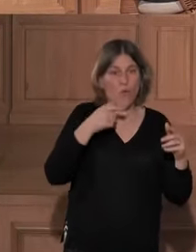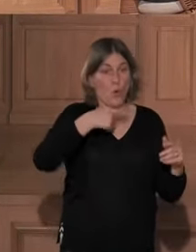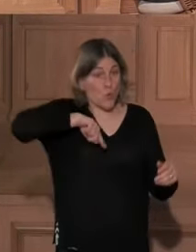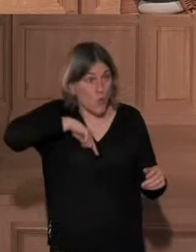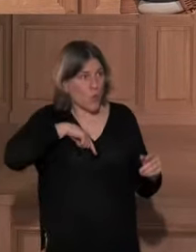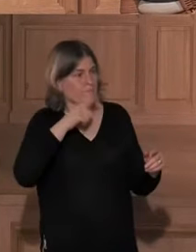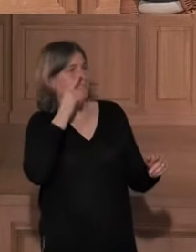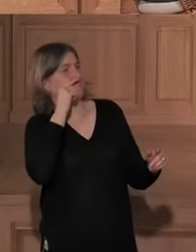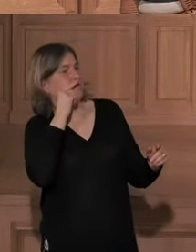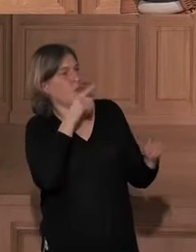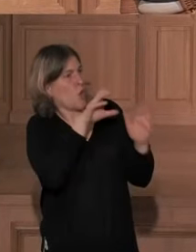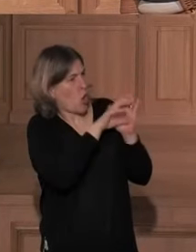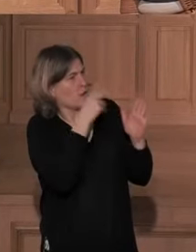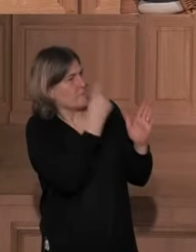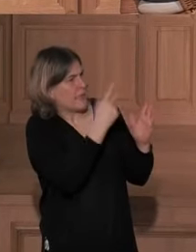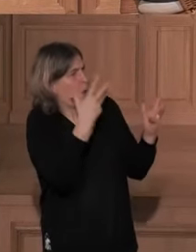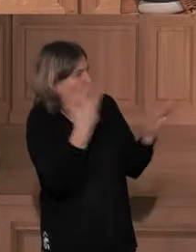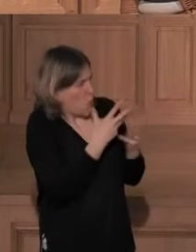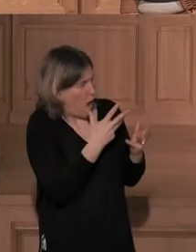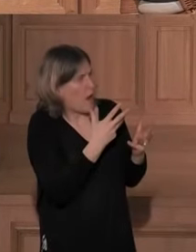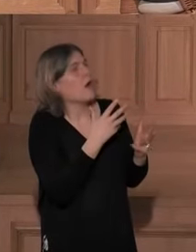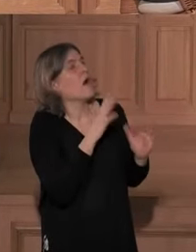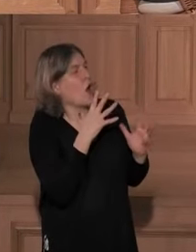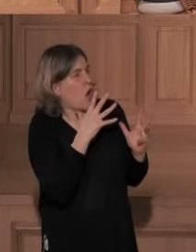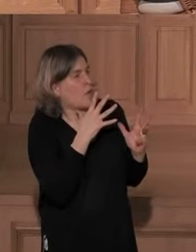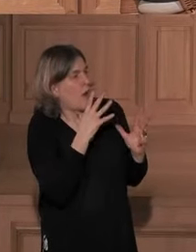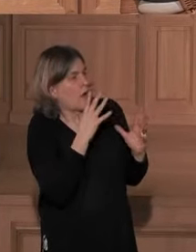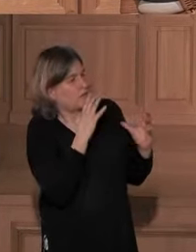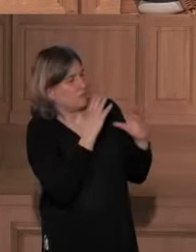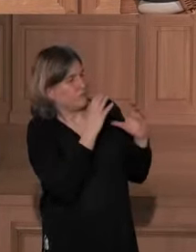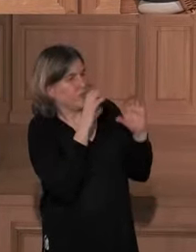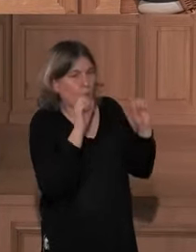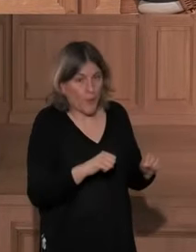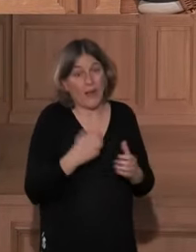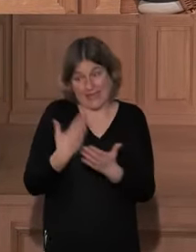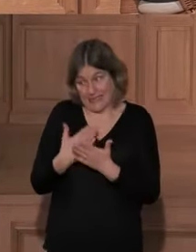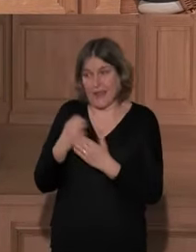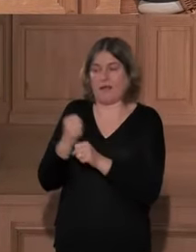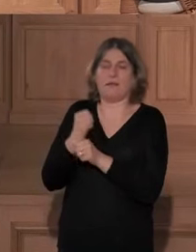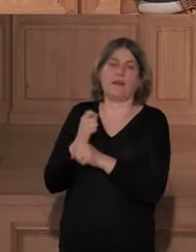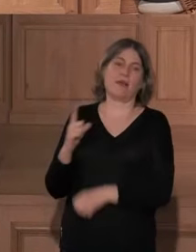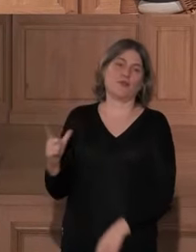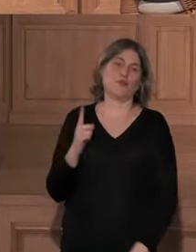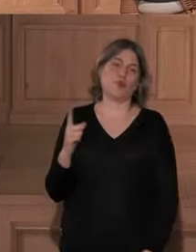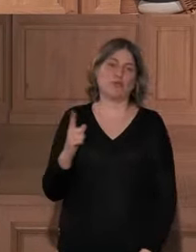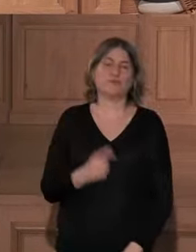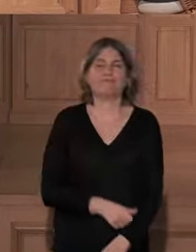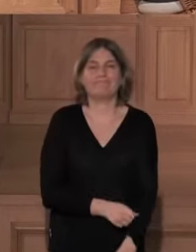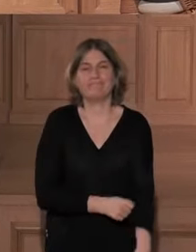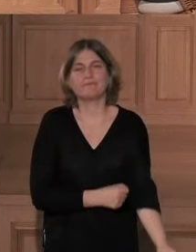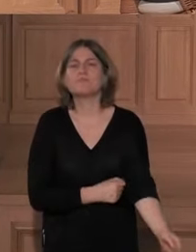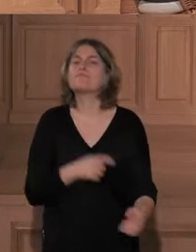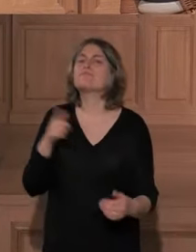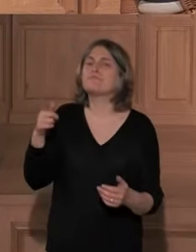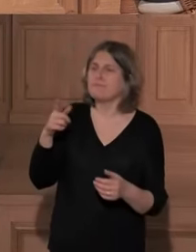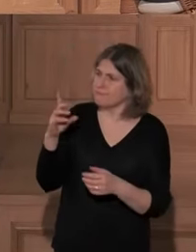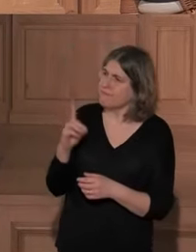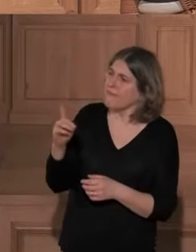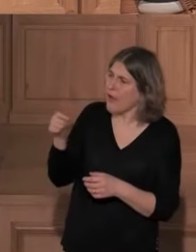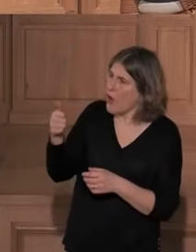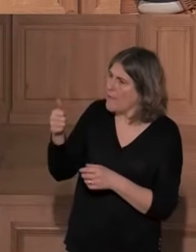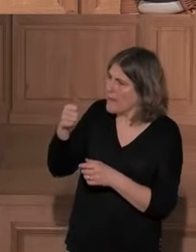eux. Et c'est ça le travail qu'on arrive à faire avec Daoud. Et Daoud, si vous avez souvenir de ce coup de fil et de la